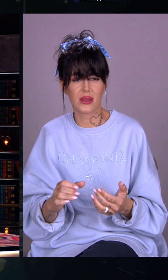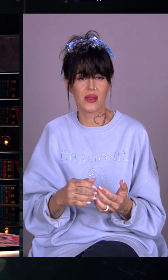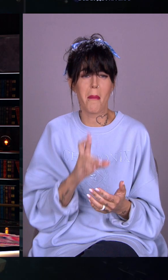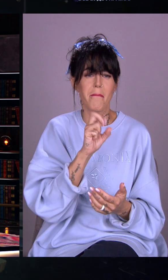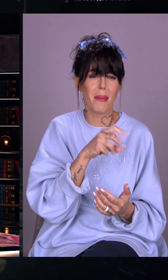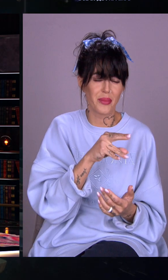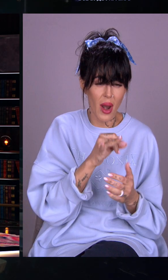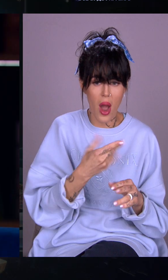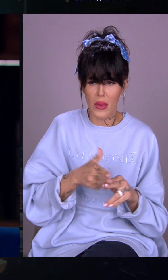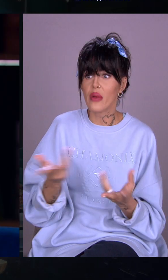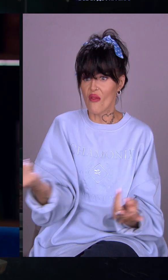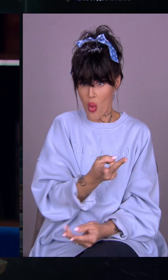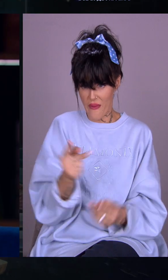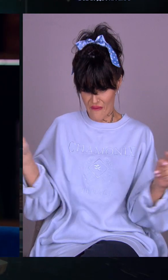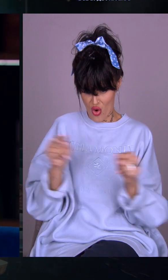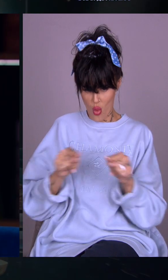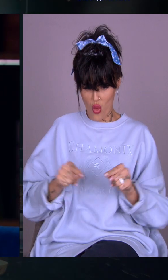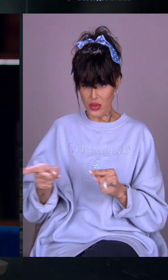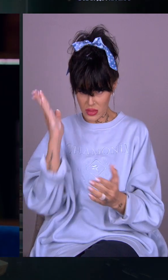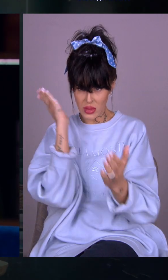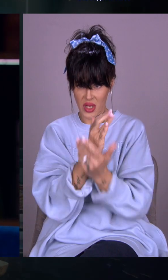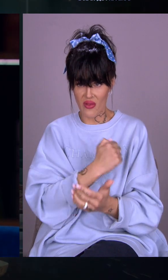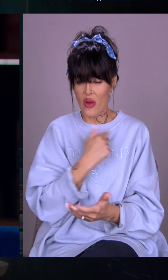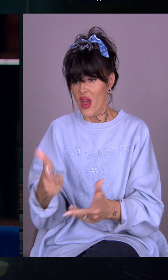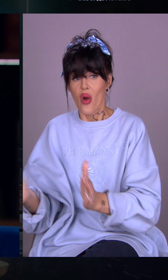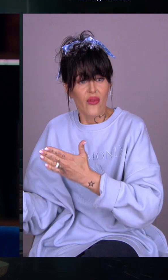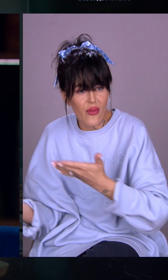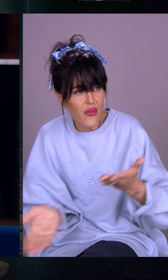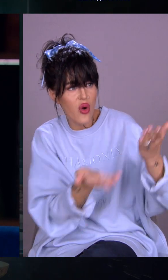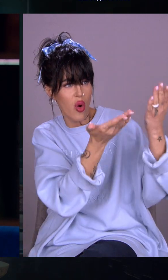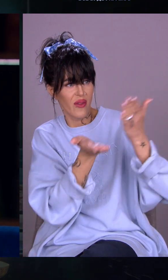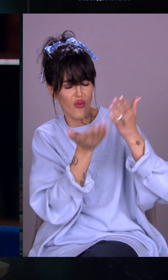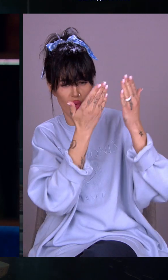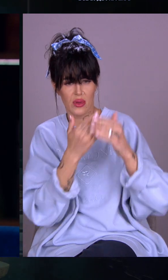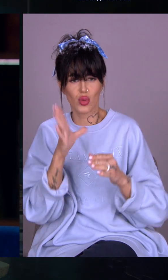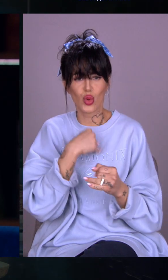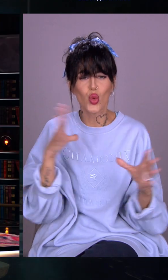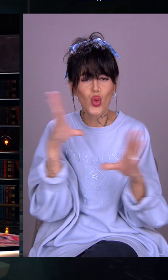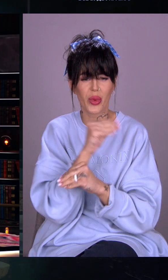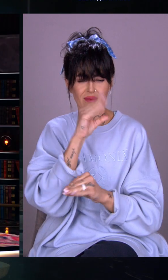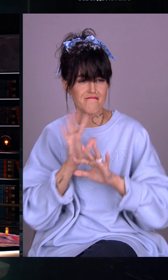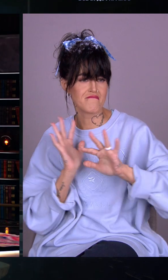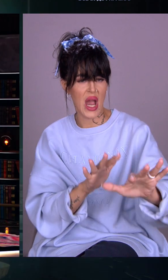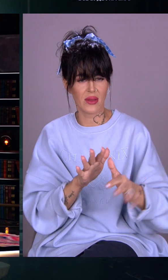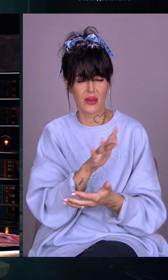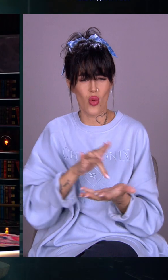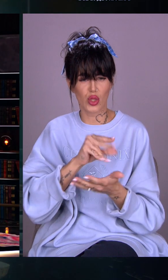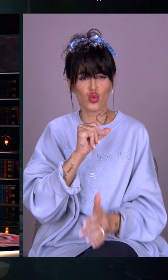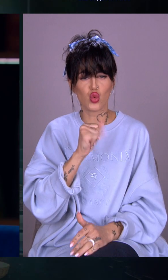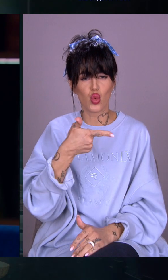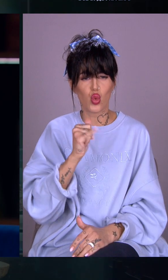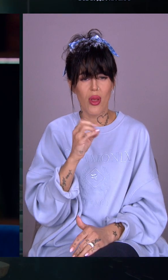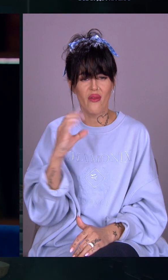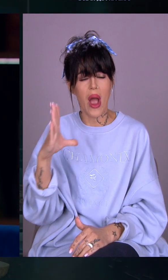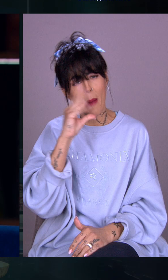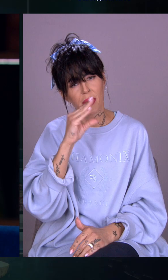ви тут робите? Ми кажемо, їдемо на фронт. Так все, проїжджайте. Кажу, ми там хочемо спіть до этого, до Чугуєва доїхати. Нас пропустять? Пропустять. Коротше,